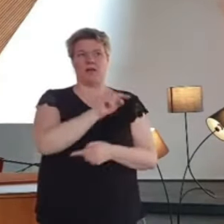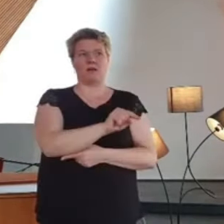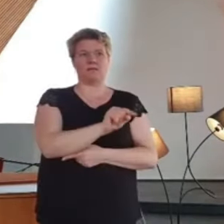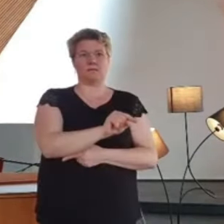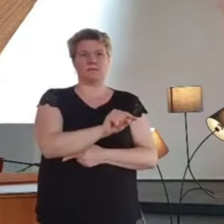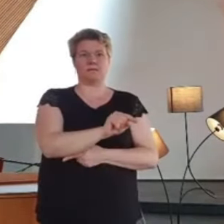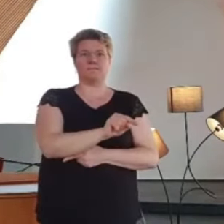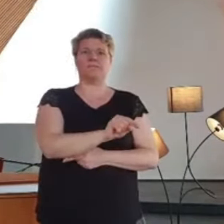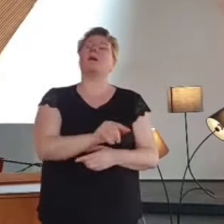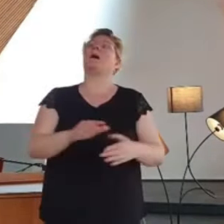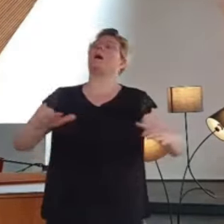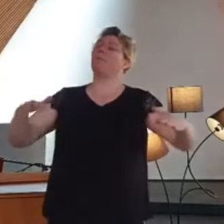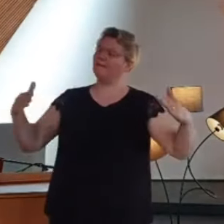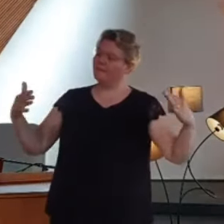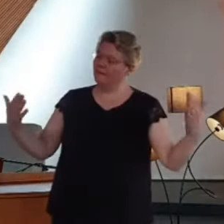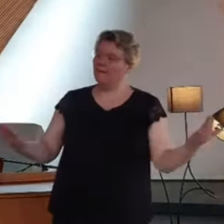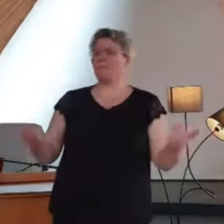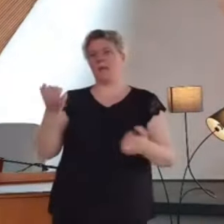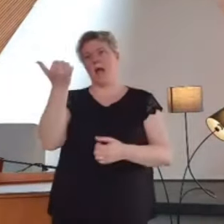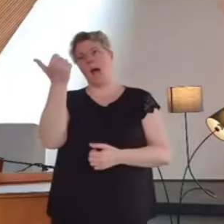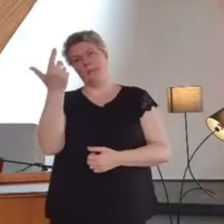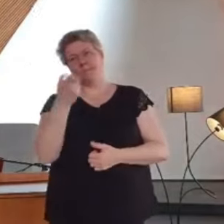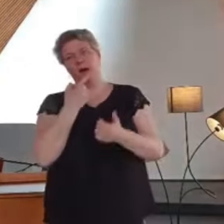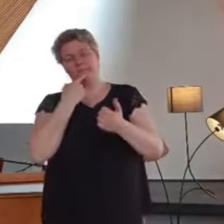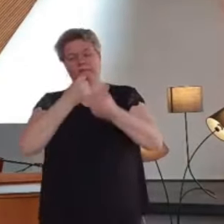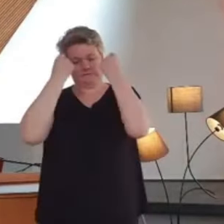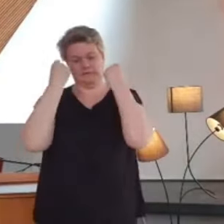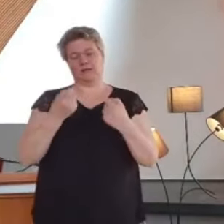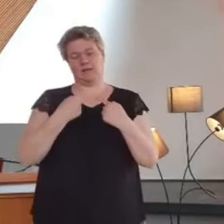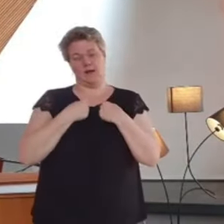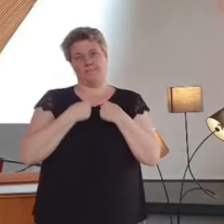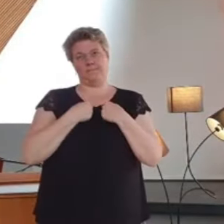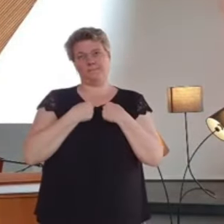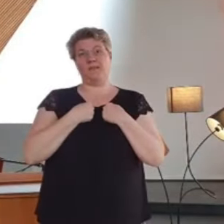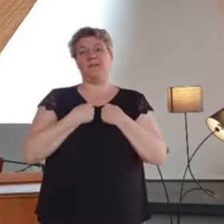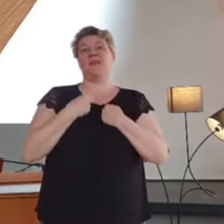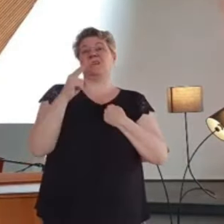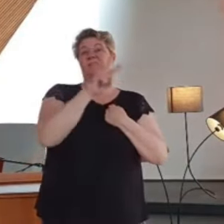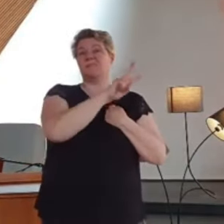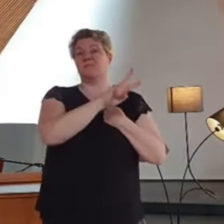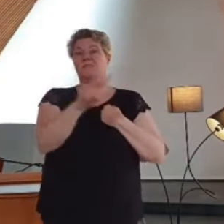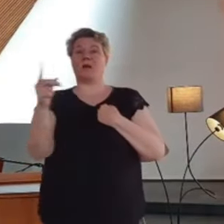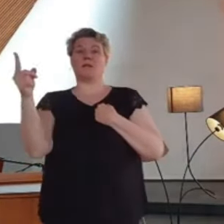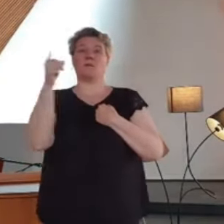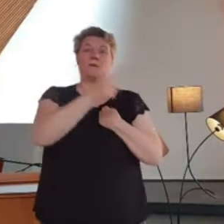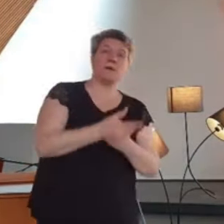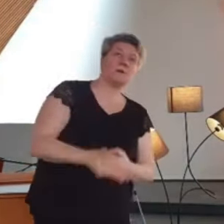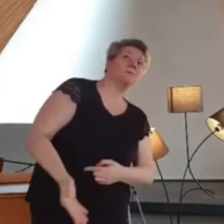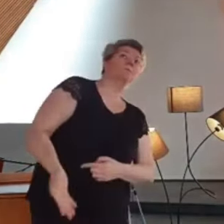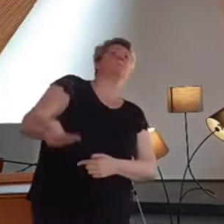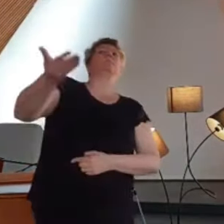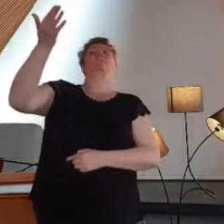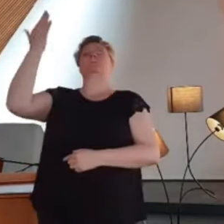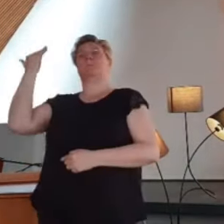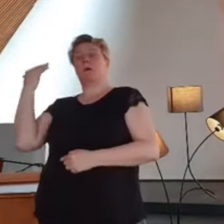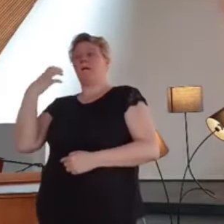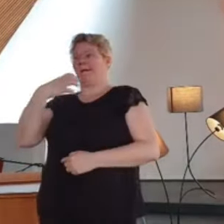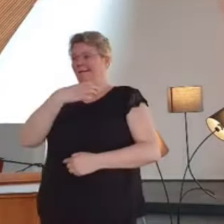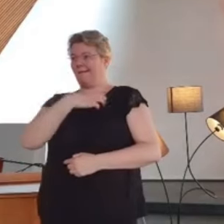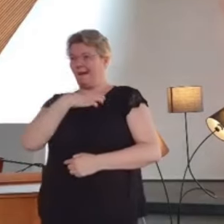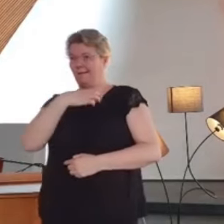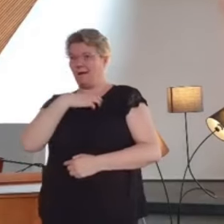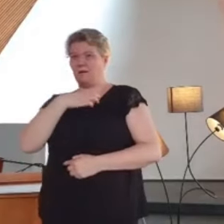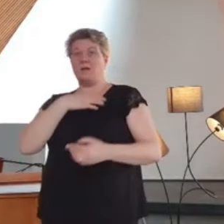Es gibt aber eine Sache, die man ziemlich sicher feststellen kann, auch in der Bibel, dass vor 2000 Jahren Krankheiten und Behinderungen in den